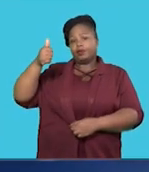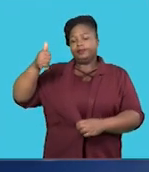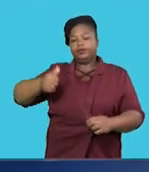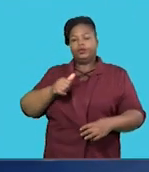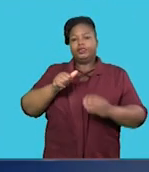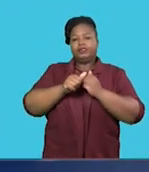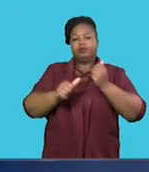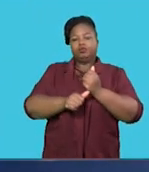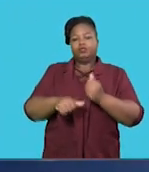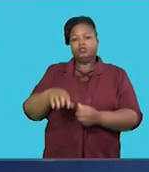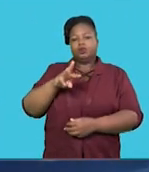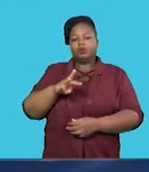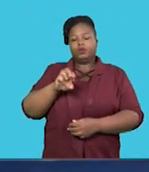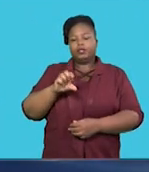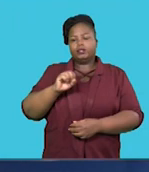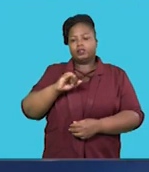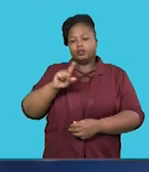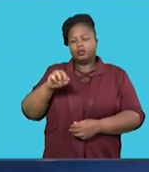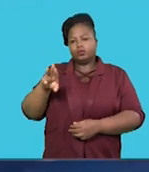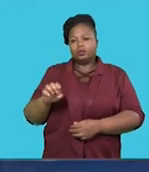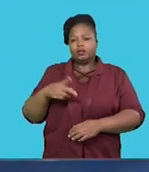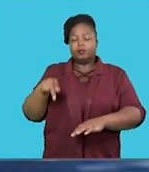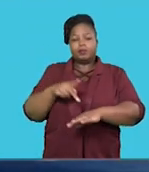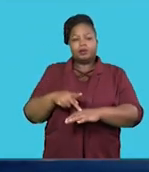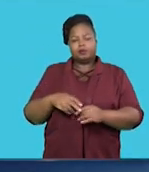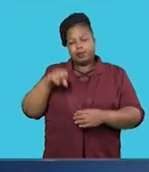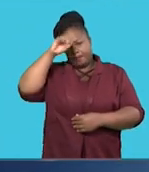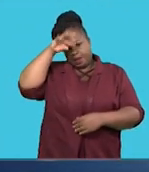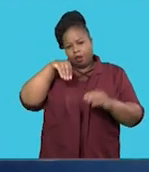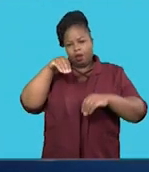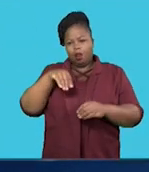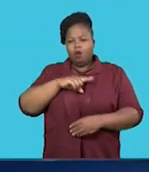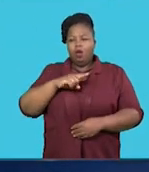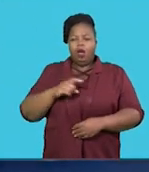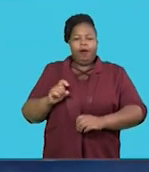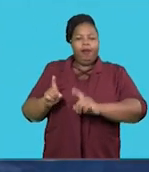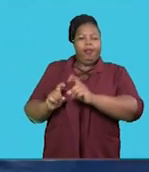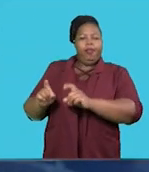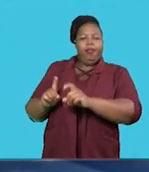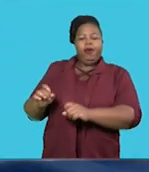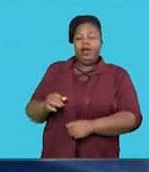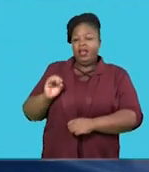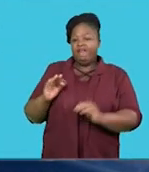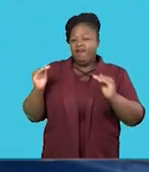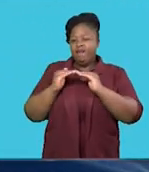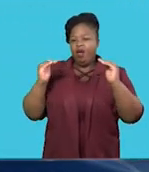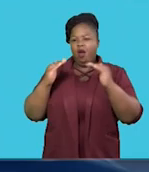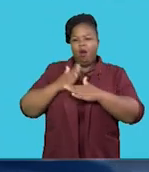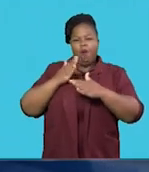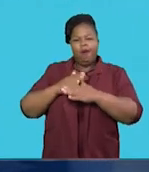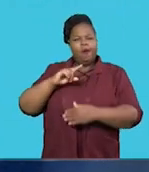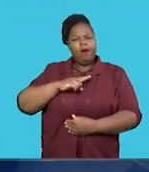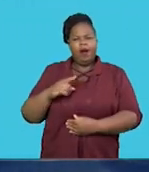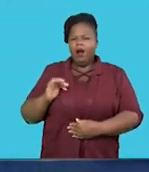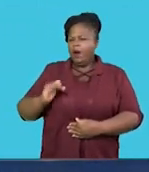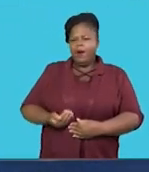umphathi wenkampani Wesizwe Platinum Mining njoba impheka imthulula ngembuzo ethinta ke kulingana kwabantu emsebenzini okumayelana nokungaqashwa